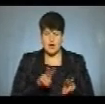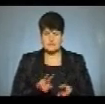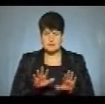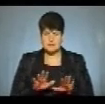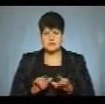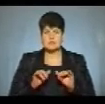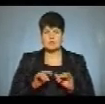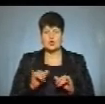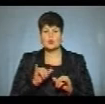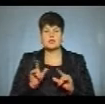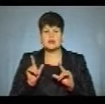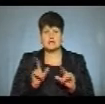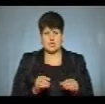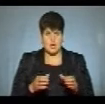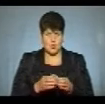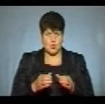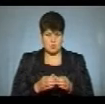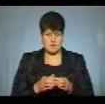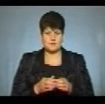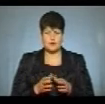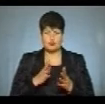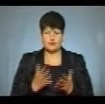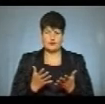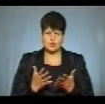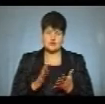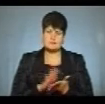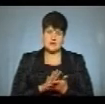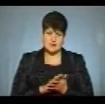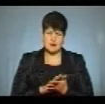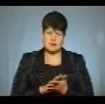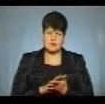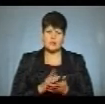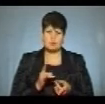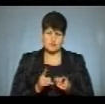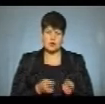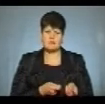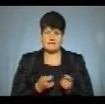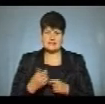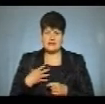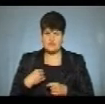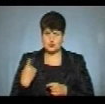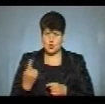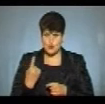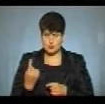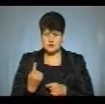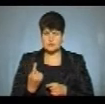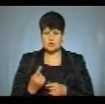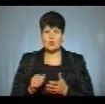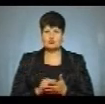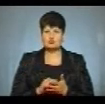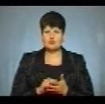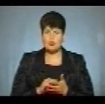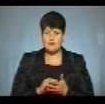виїжджала слідчо-оперативна група місцевого відділку поліції, було з'ясовано, що сміття, ймовірно, привезено з Львівської області, оскільки